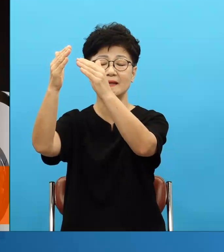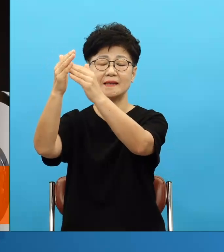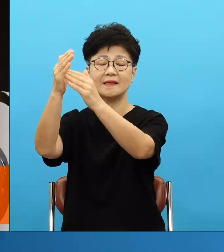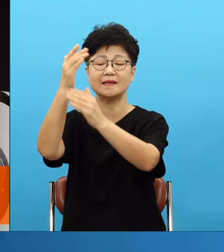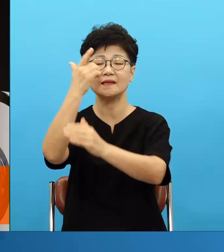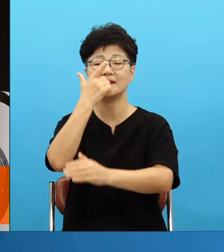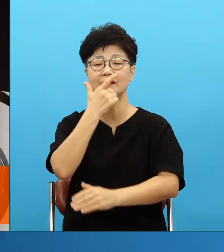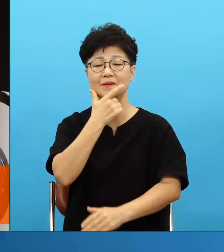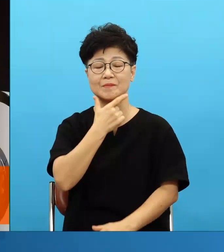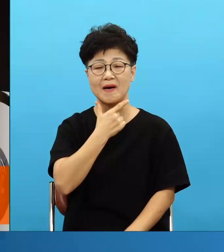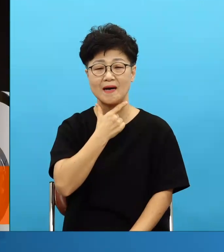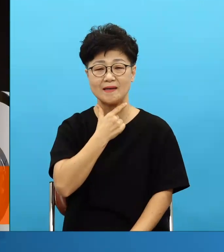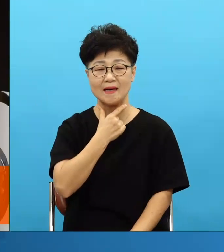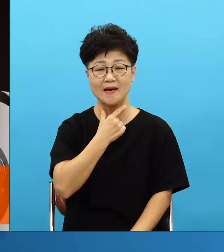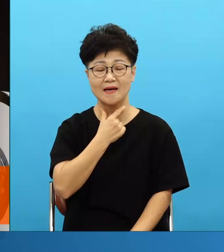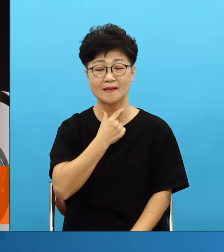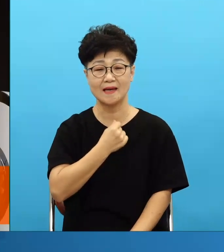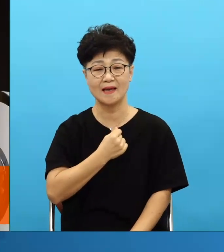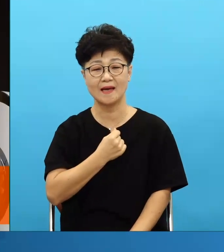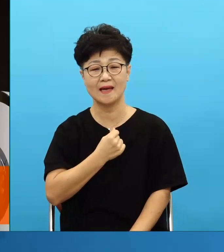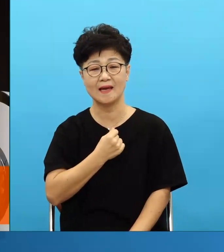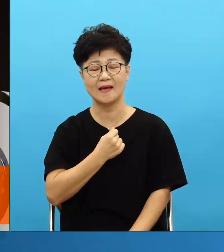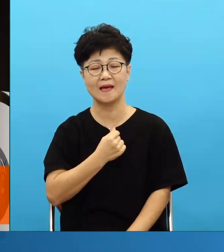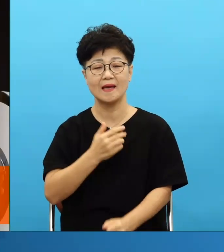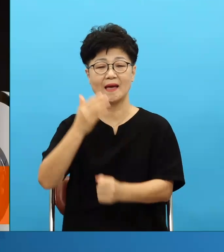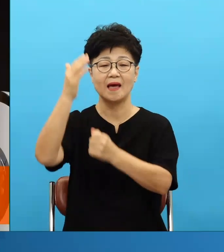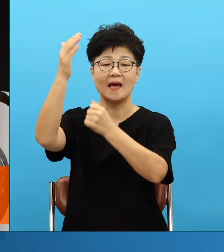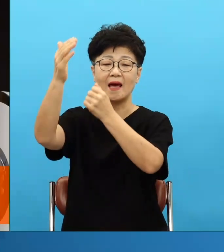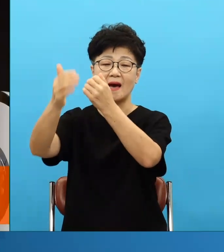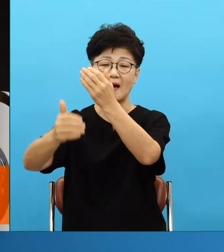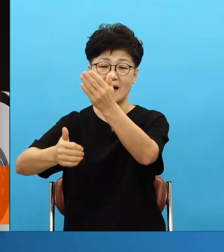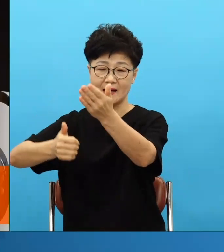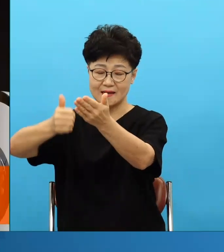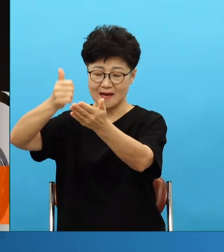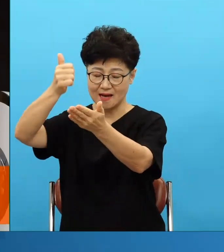이르기를 바라네.